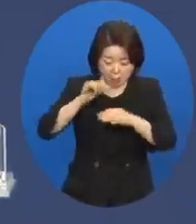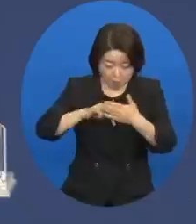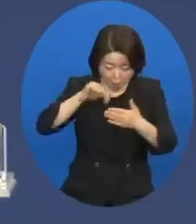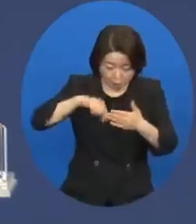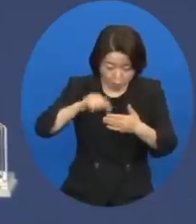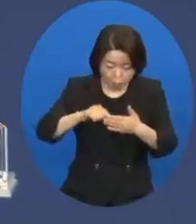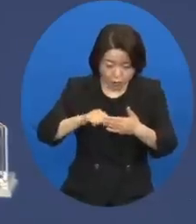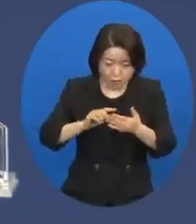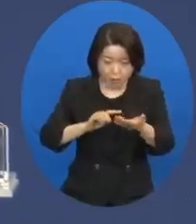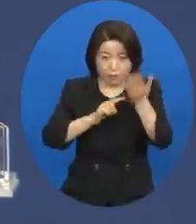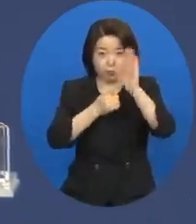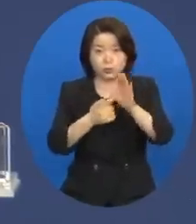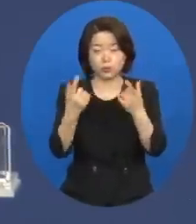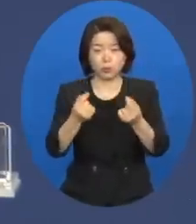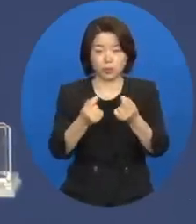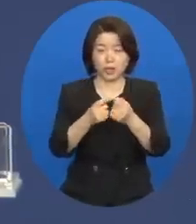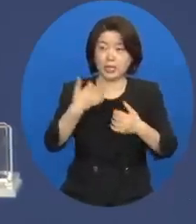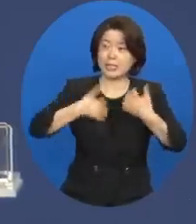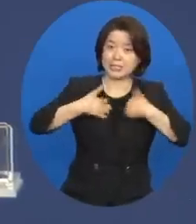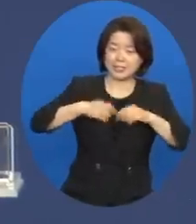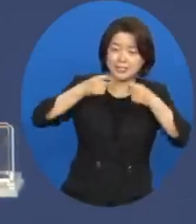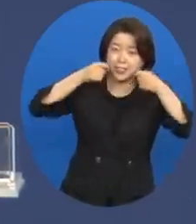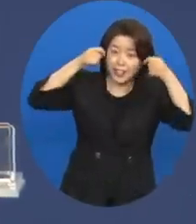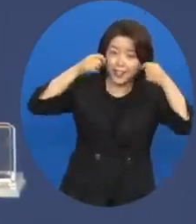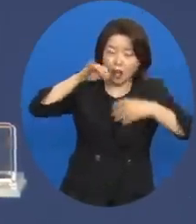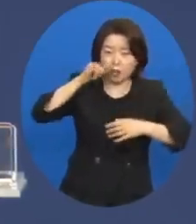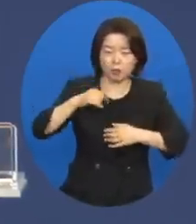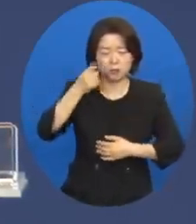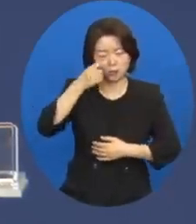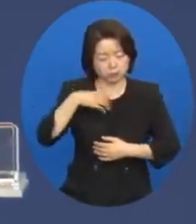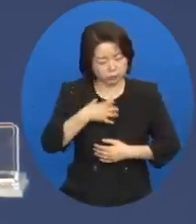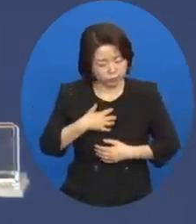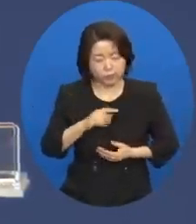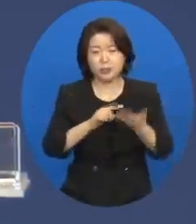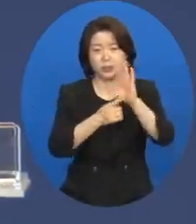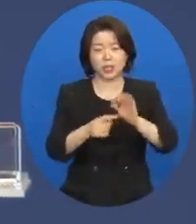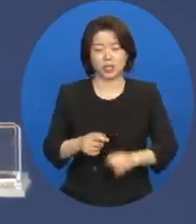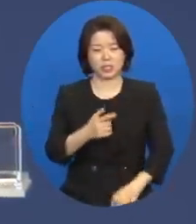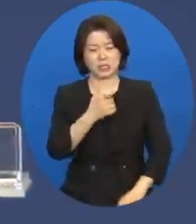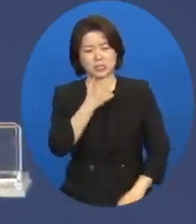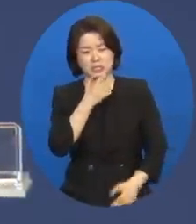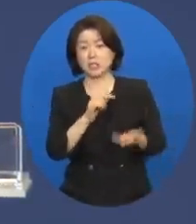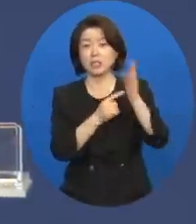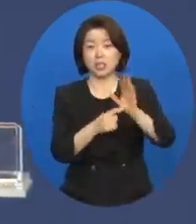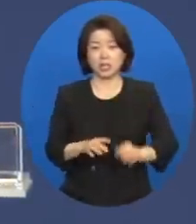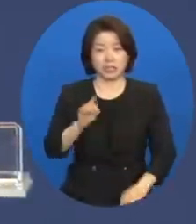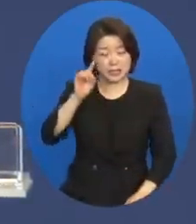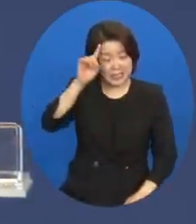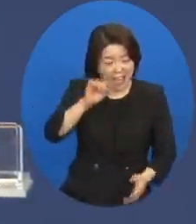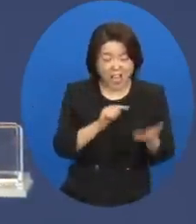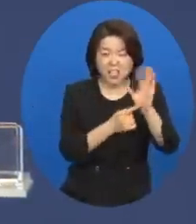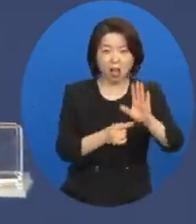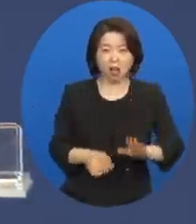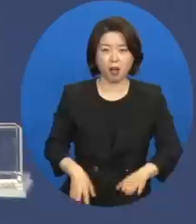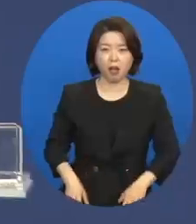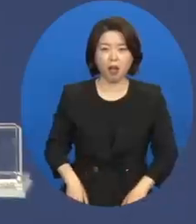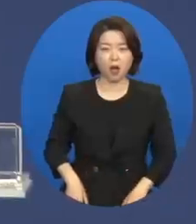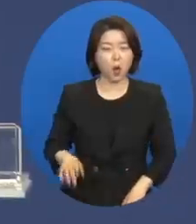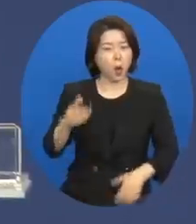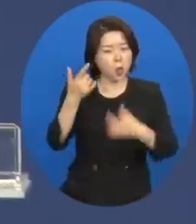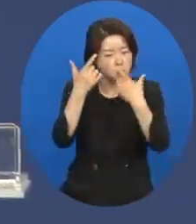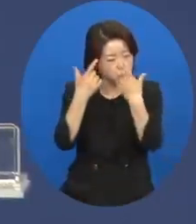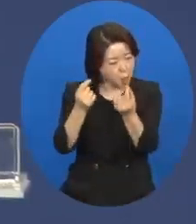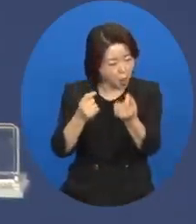그죠? 기쁨은 기쁜 걸 나타내고 슬픔은 슬픈 걸 나타나고 싫으면 싫은 거, 짜증나면 짜증나는 거. 그 어쩌면